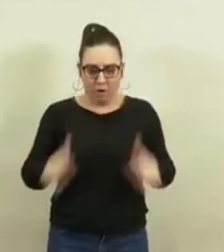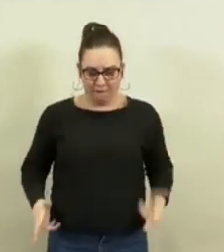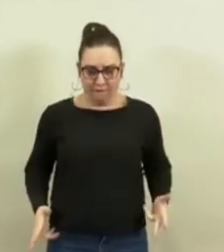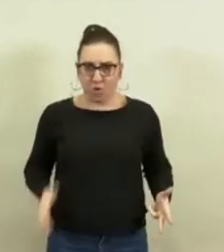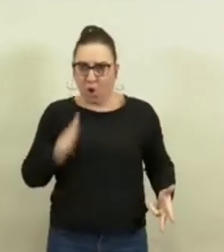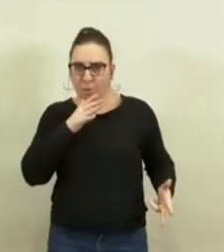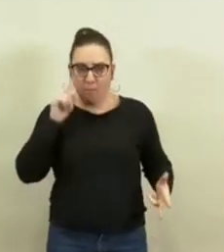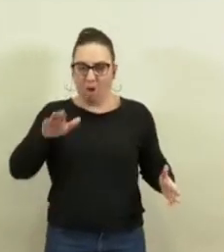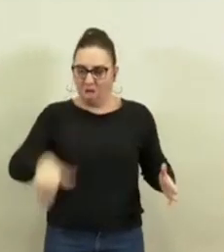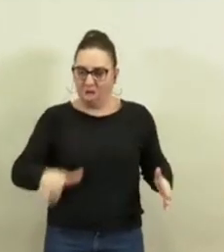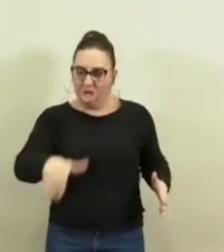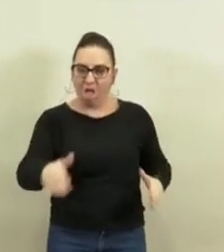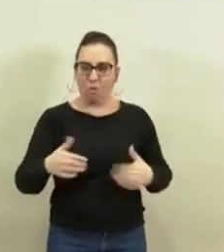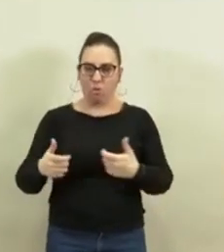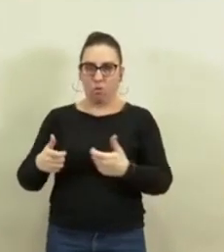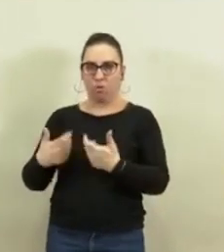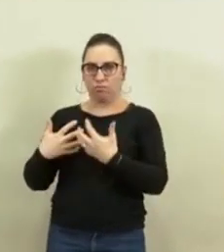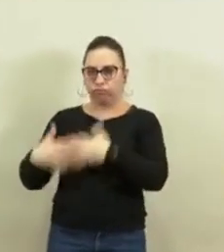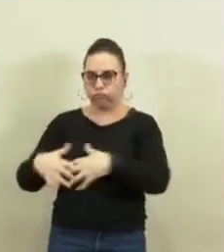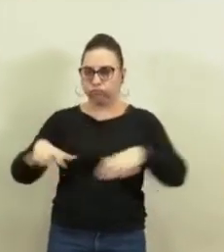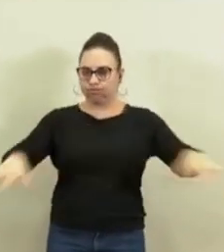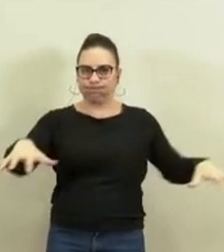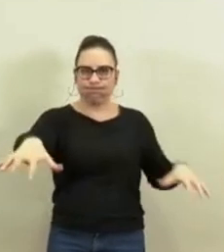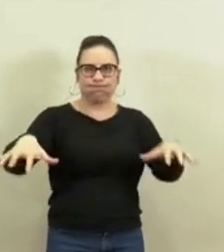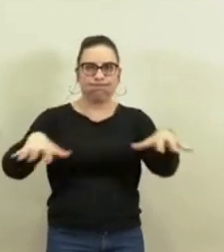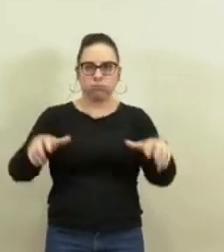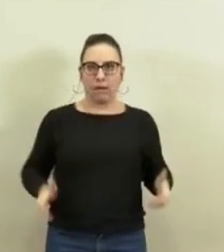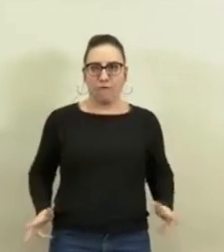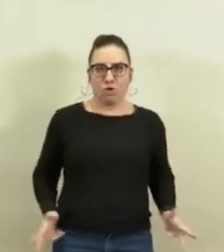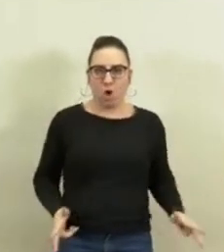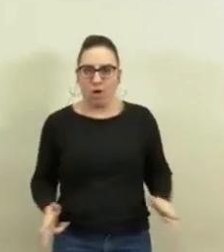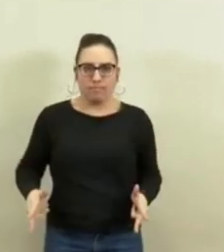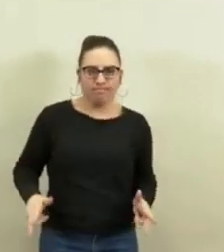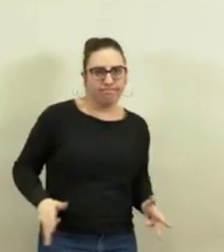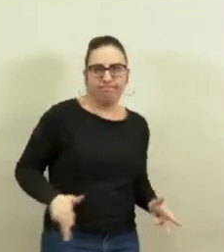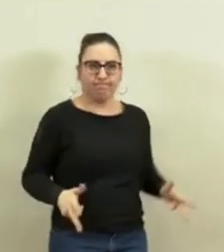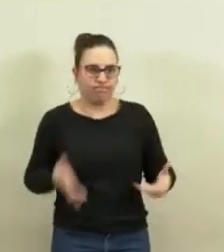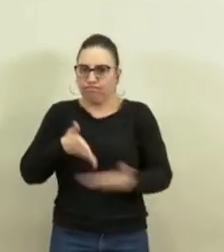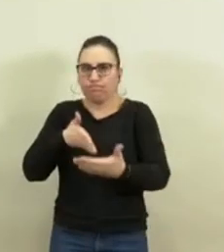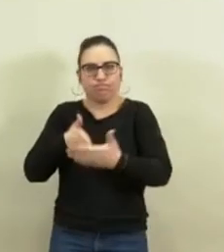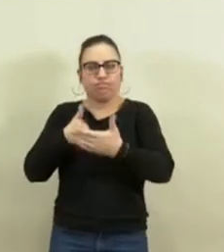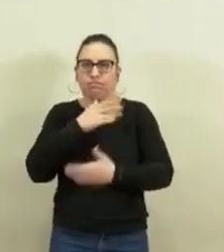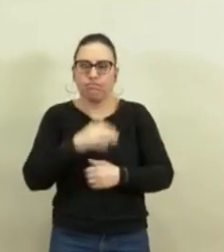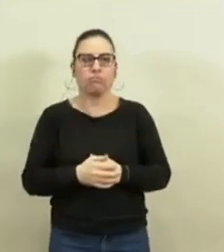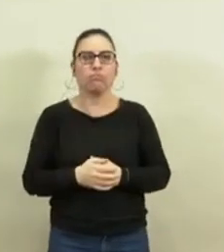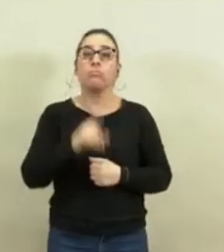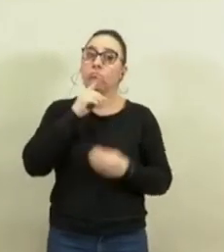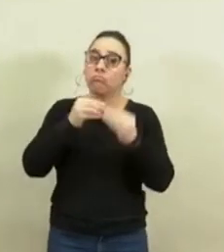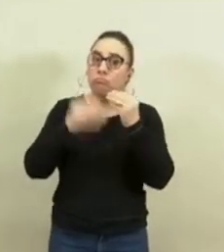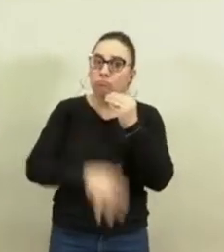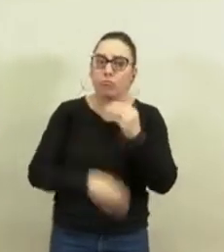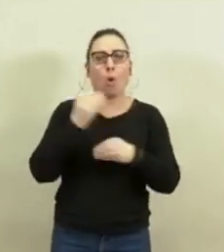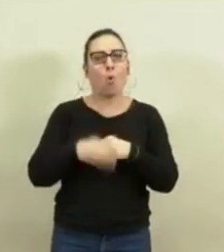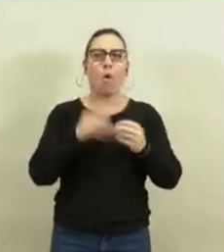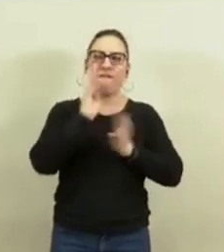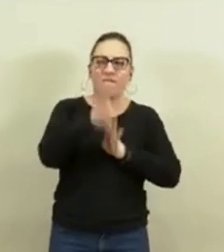mobilier urbain ou équipements qui prennent trop de place et empêchent leur passage. Rien sur les vélos et trottinettes qui